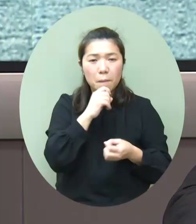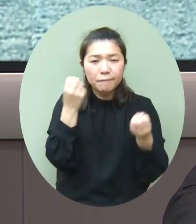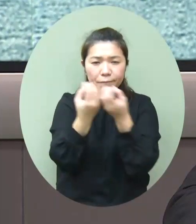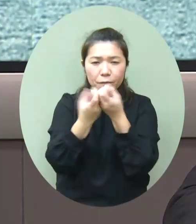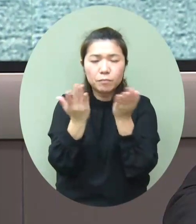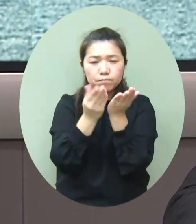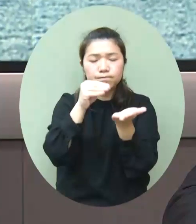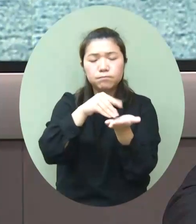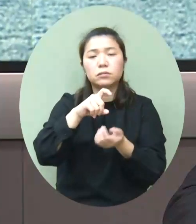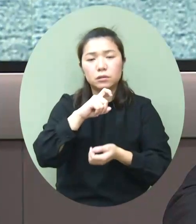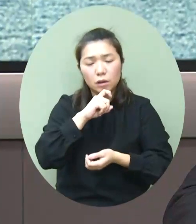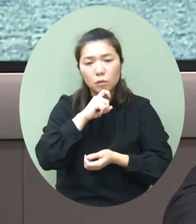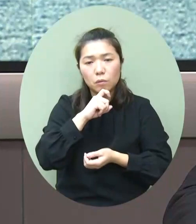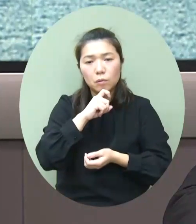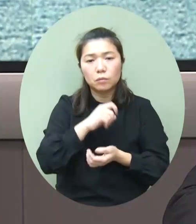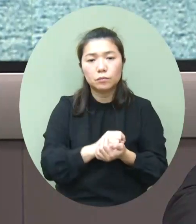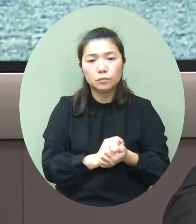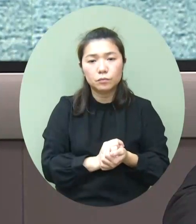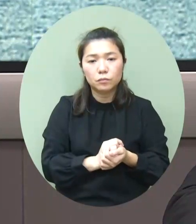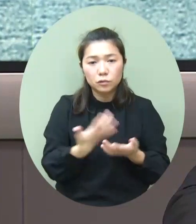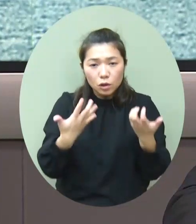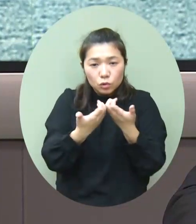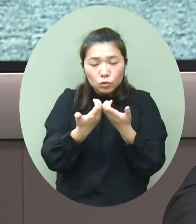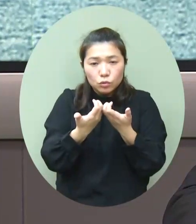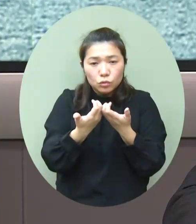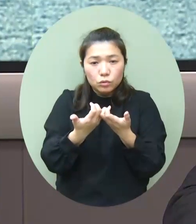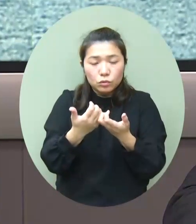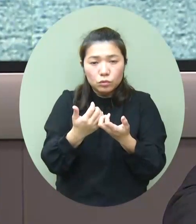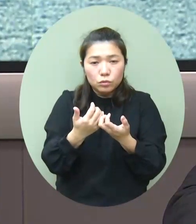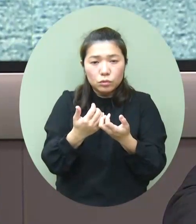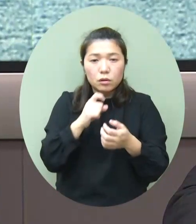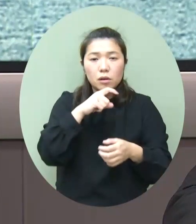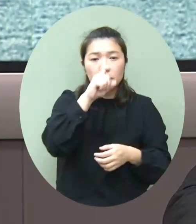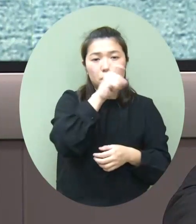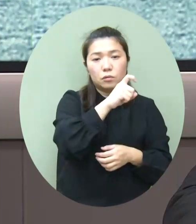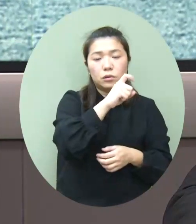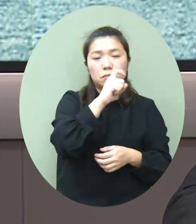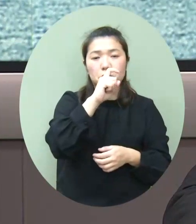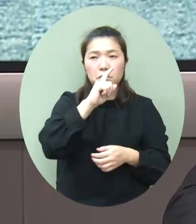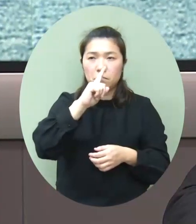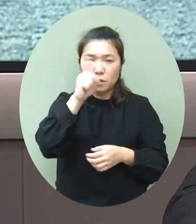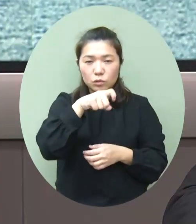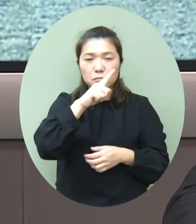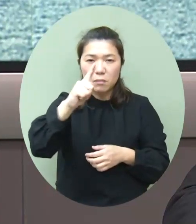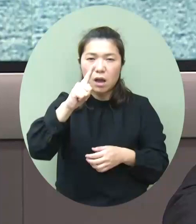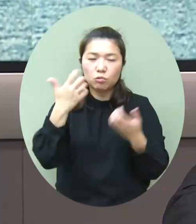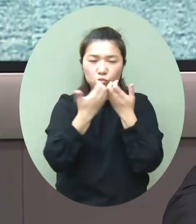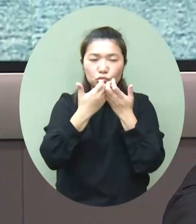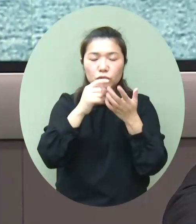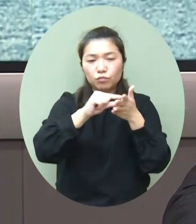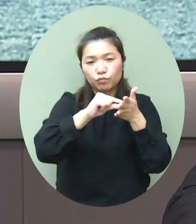的院舍已经有爆发或者是有个案，累计大概就是9800名